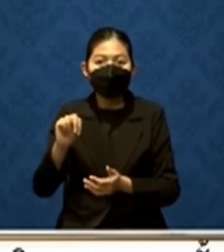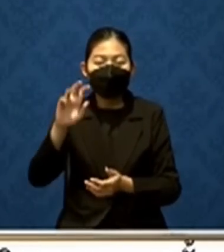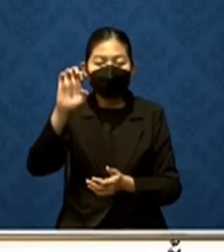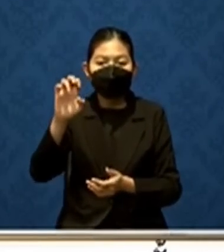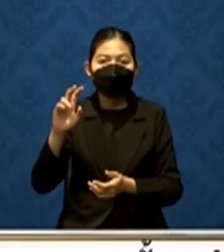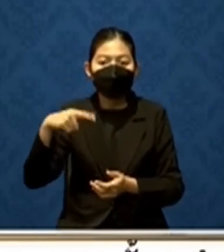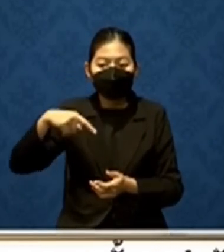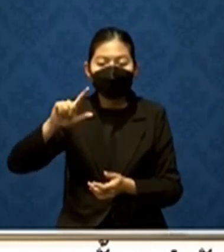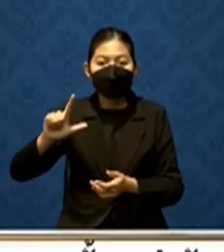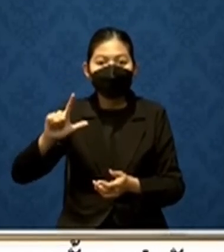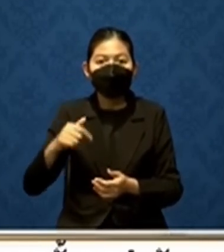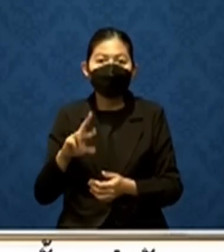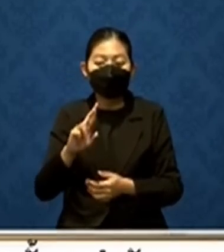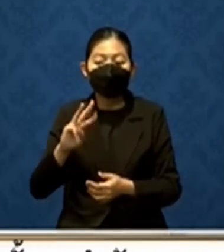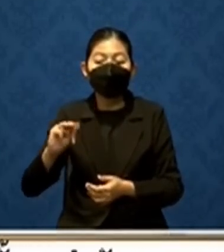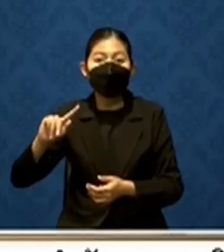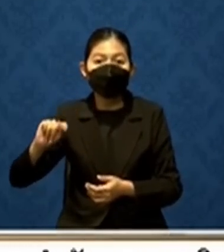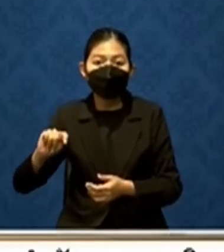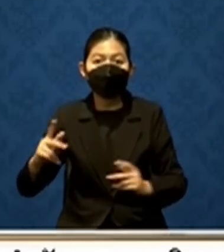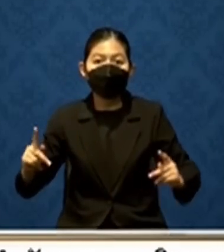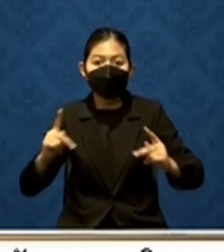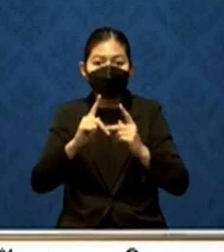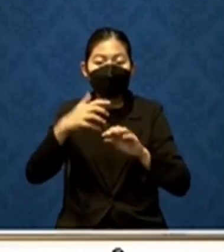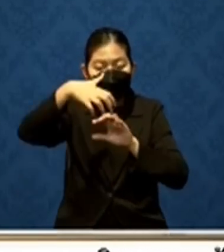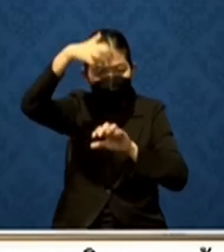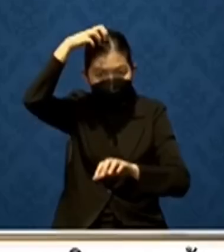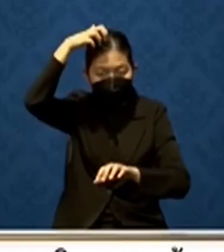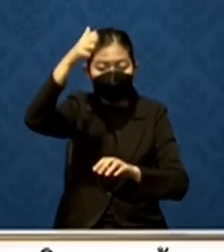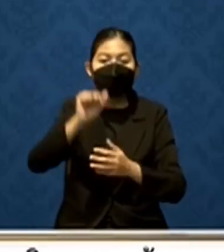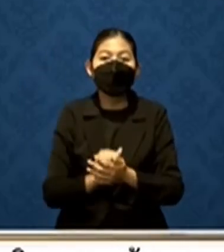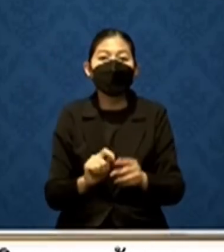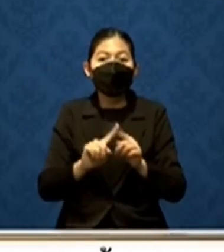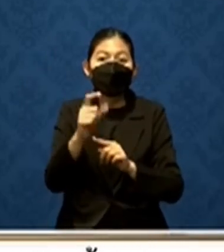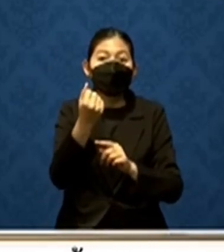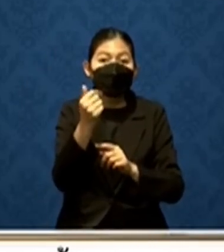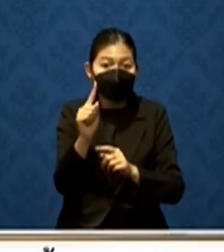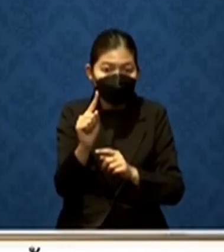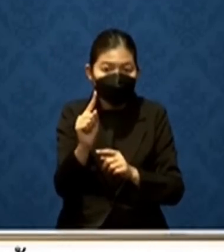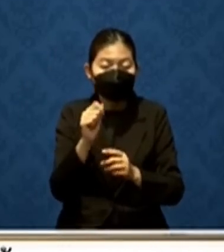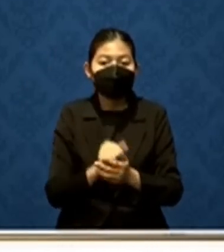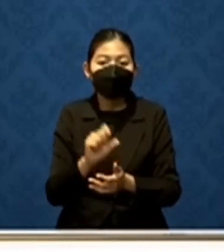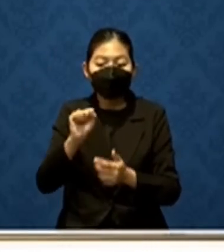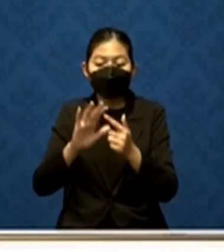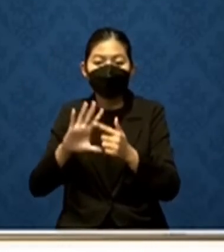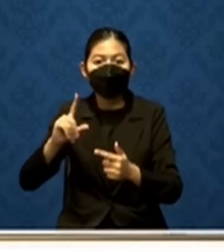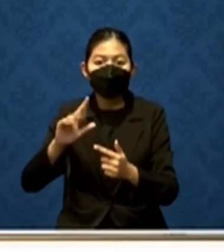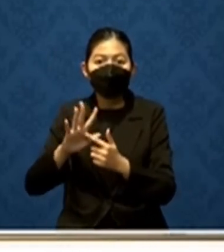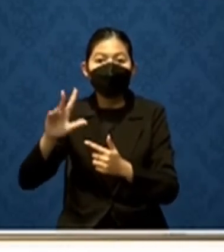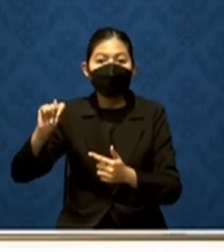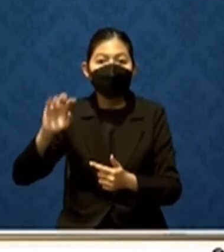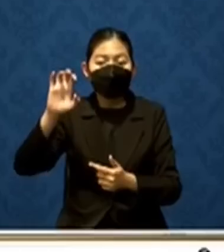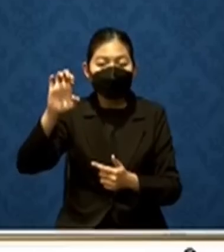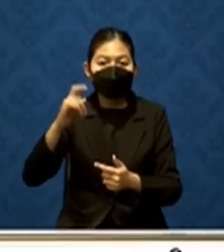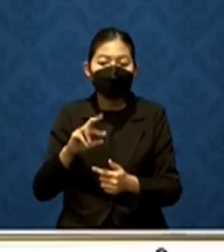มณีรัตน์ดนตรีช่วยว่าการกระทรวงมหาไทยและ 11นายสุชาติชมกลิ่น